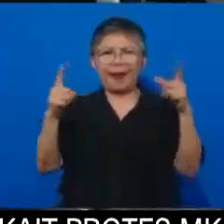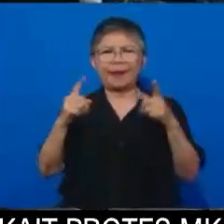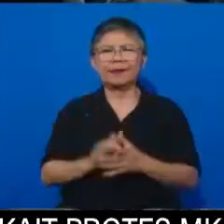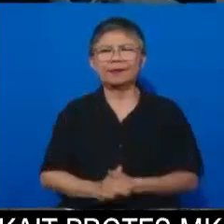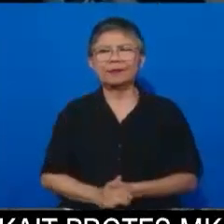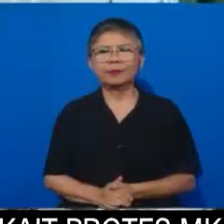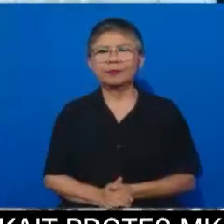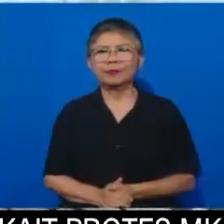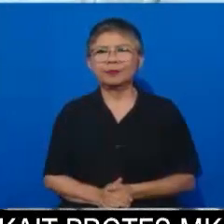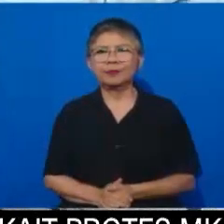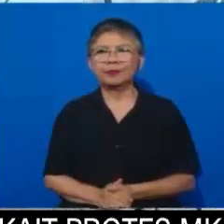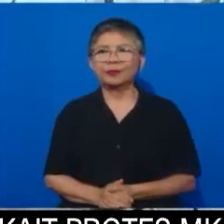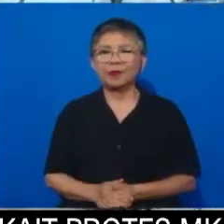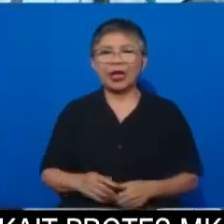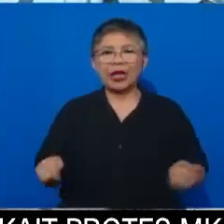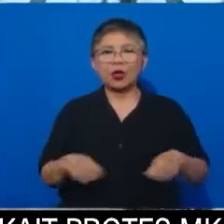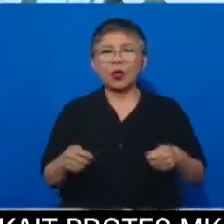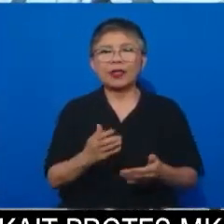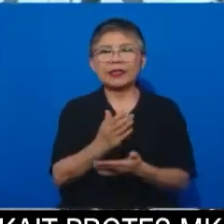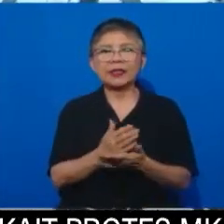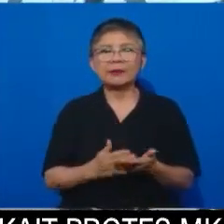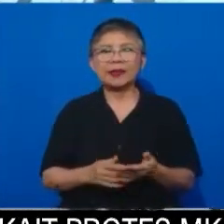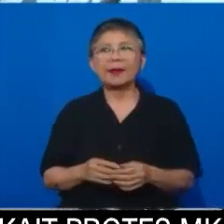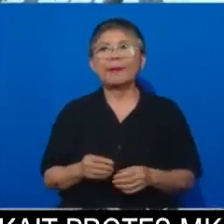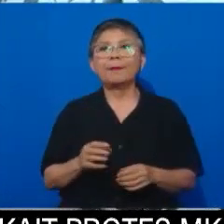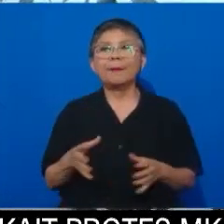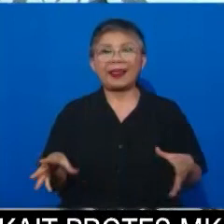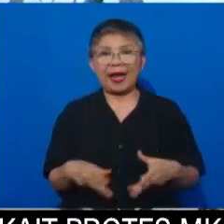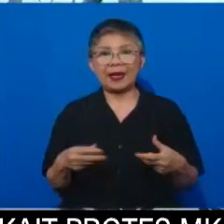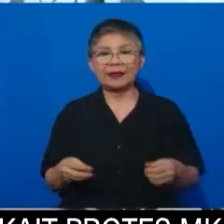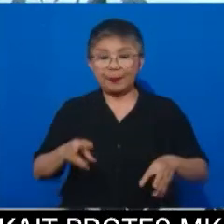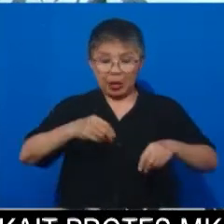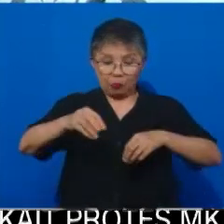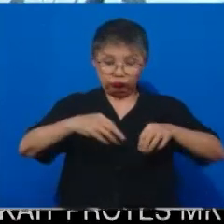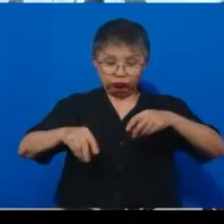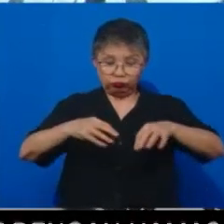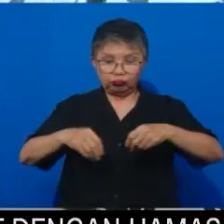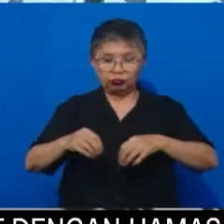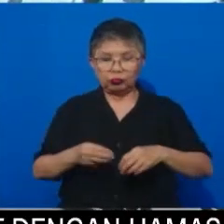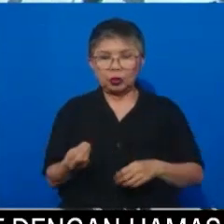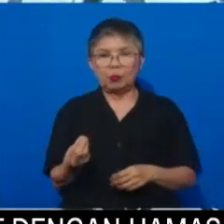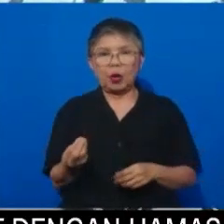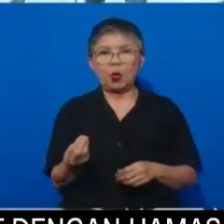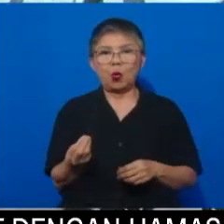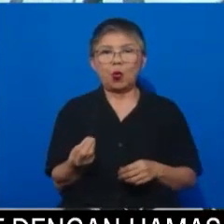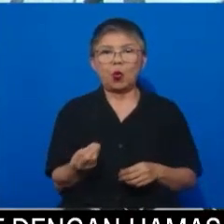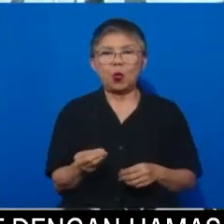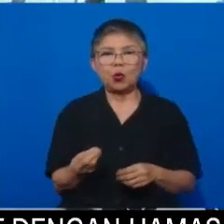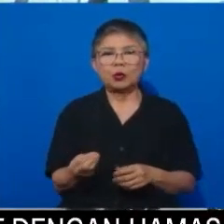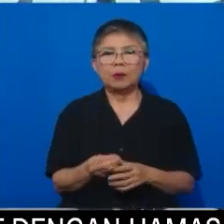wah digoreng semerpat matang tapi di bumbu cce